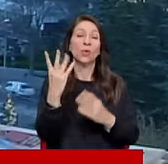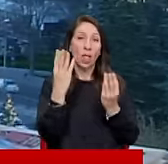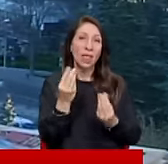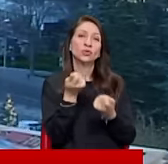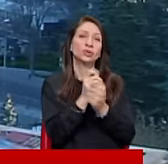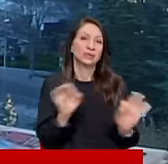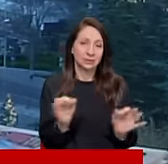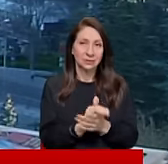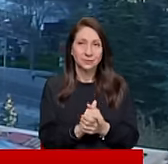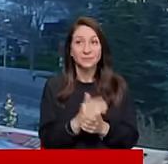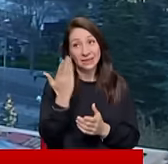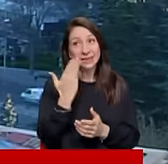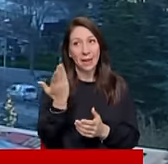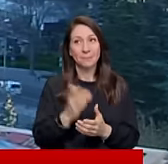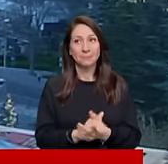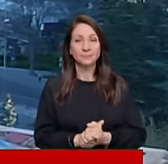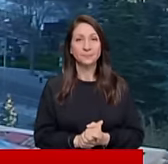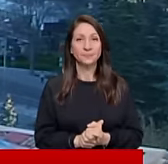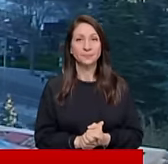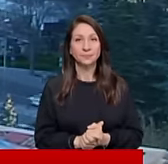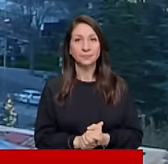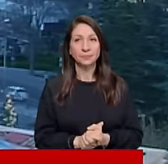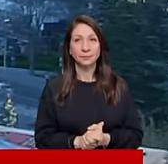ait olanlar. İzleyelim.